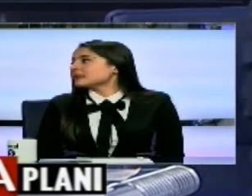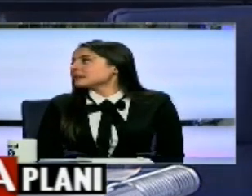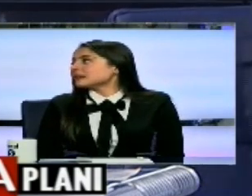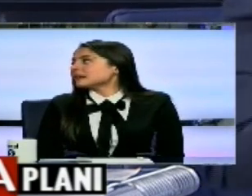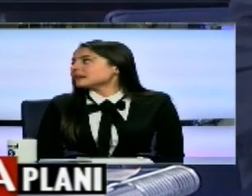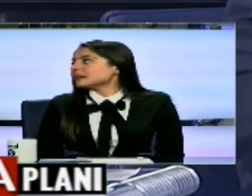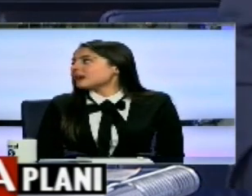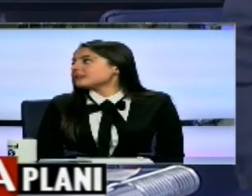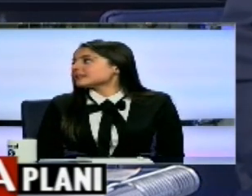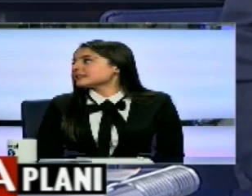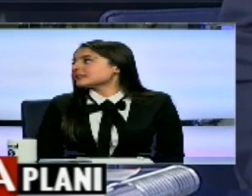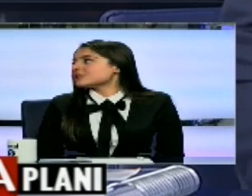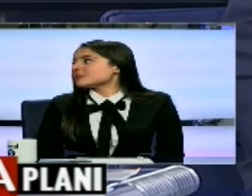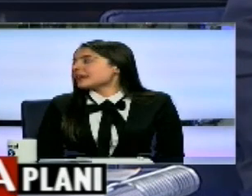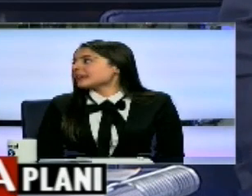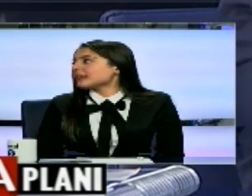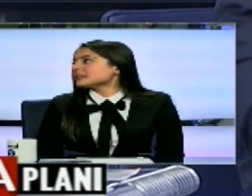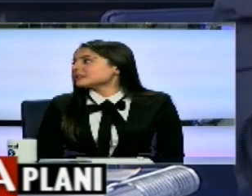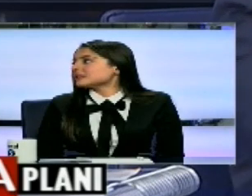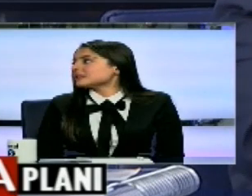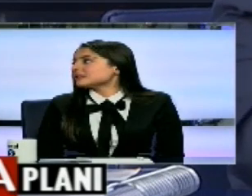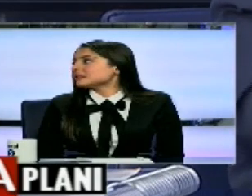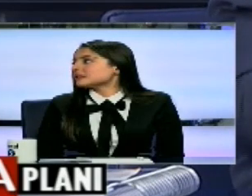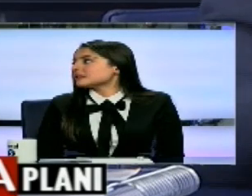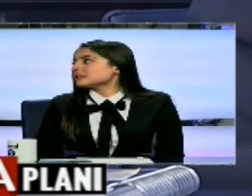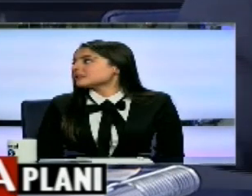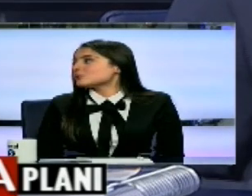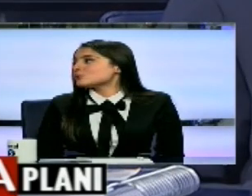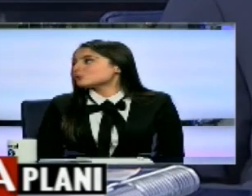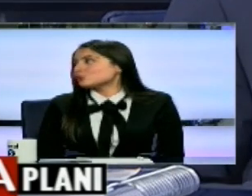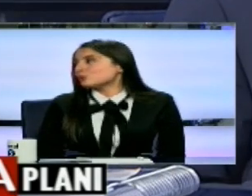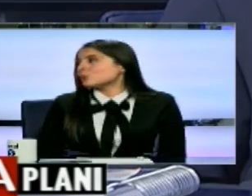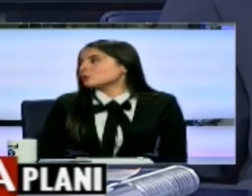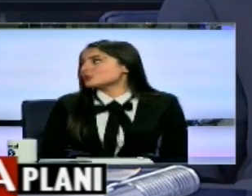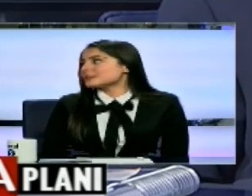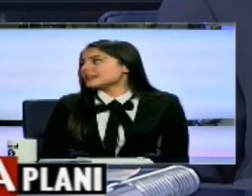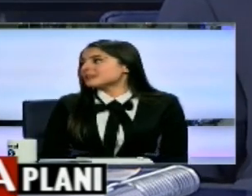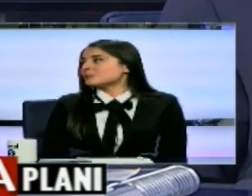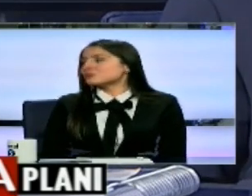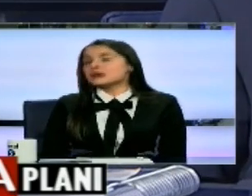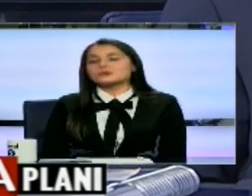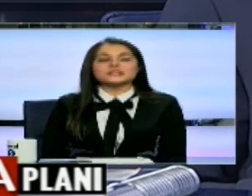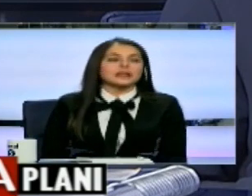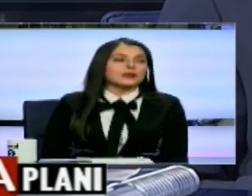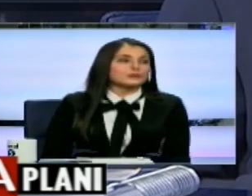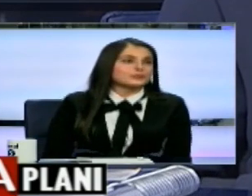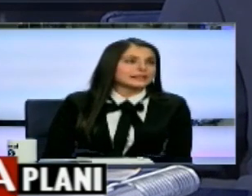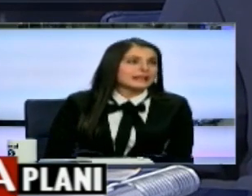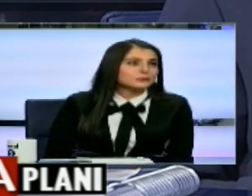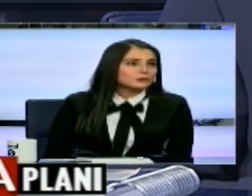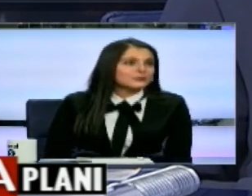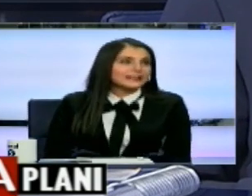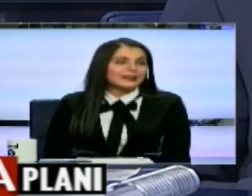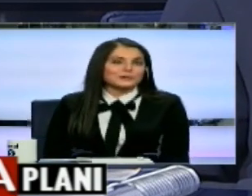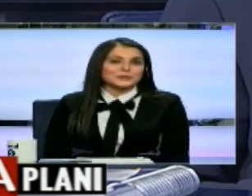Yani artık hiçbir engellinin yüzü gülmüyordu bu zamana kadar ama bundan sonra inşallah gülecekler.